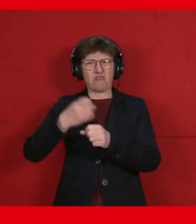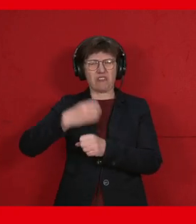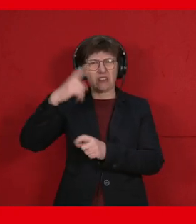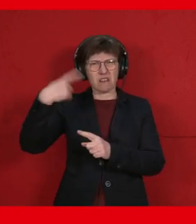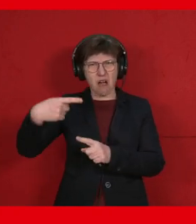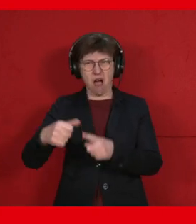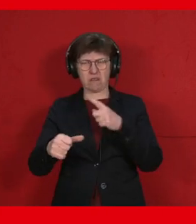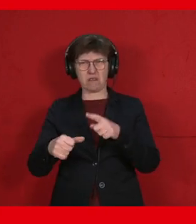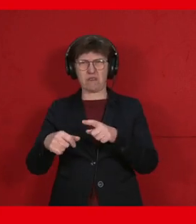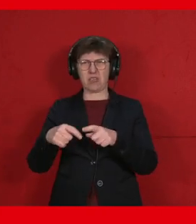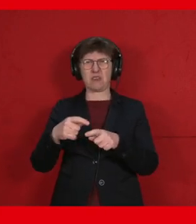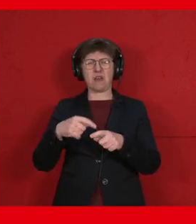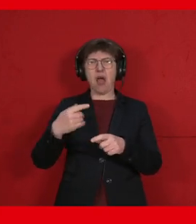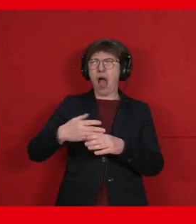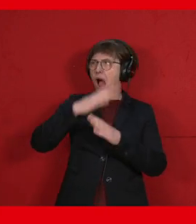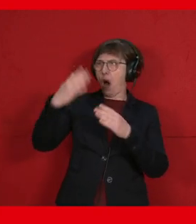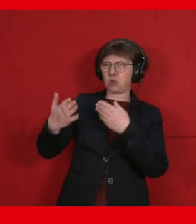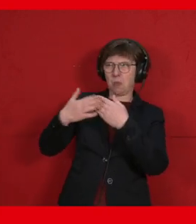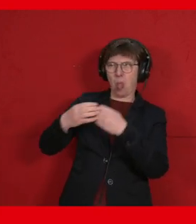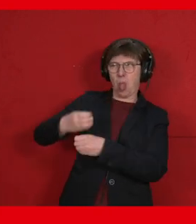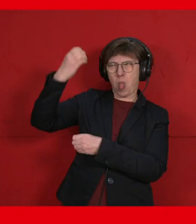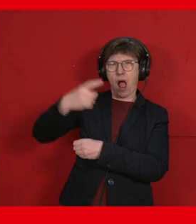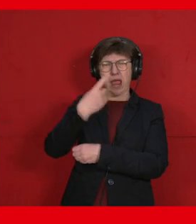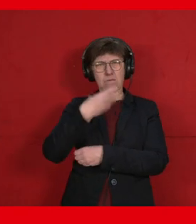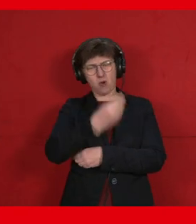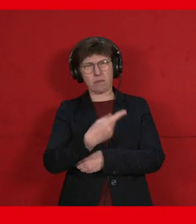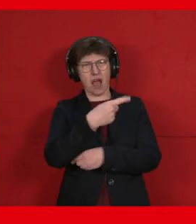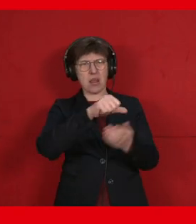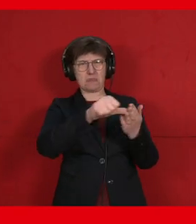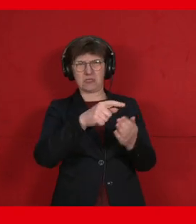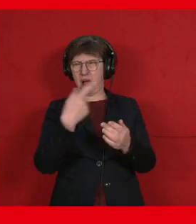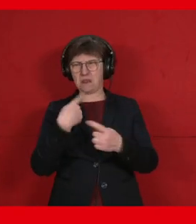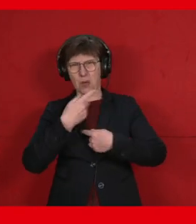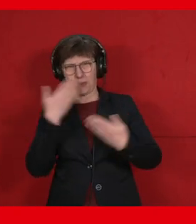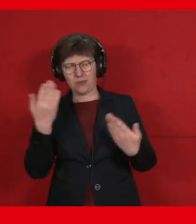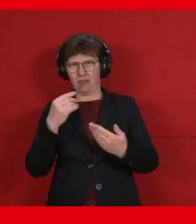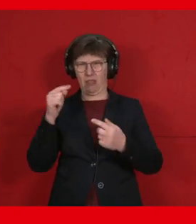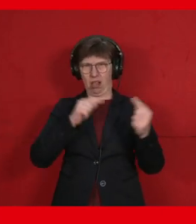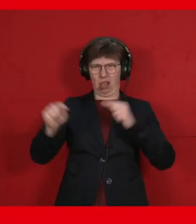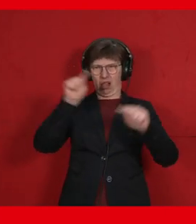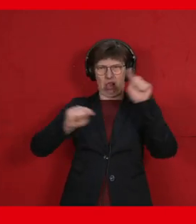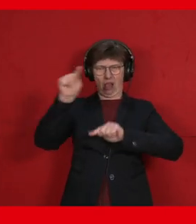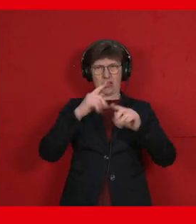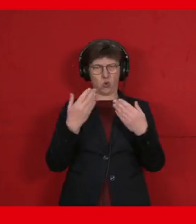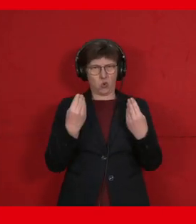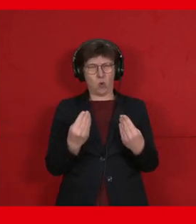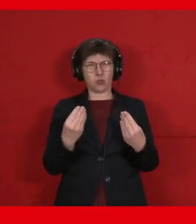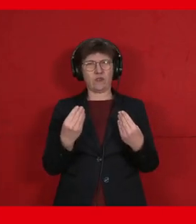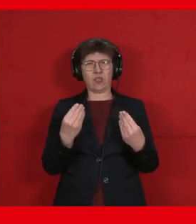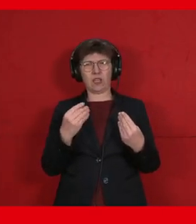andere Dinge neben dem Haus stehen haben, die anderen nicht, die einen bezahlen, die anderen nicht, und das Ganze sozusagen